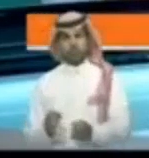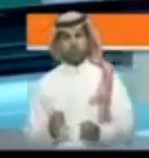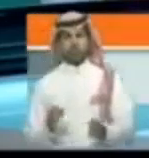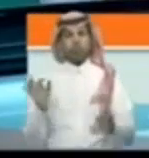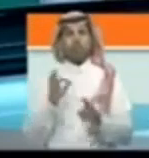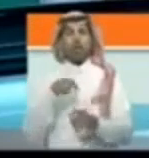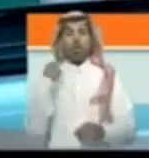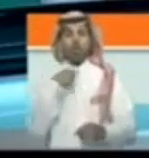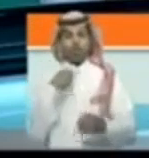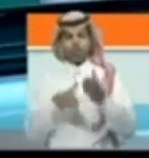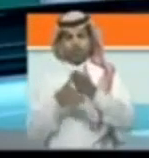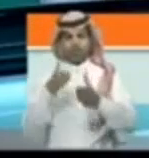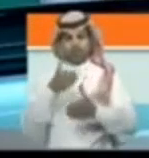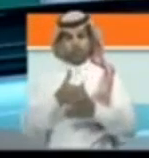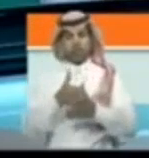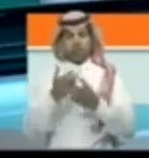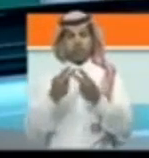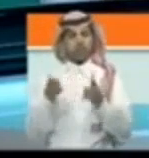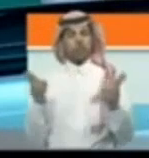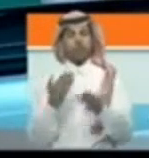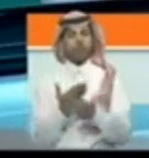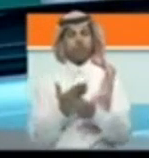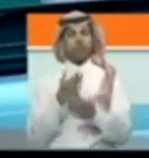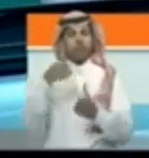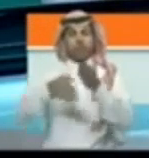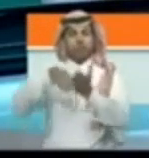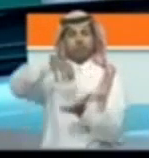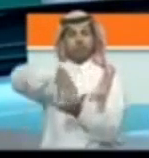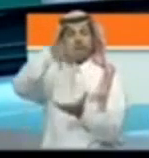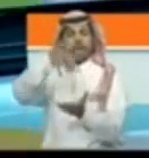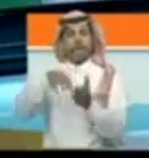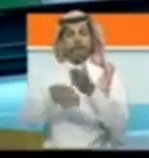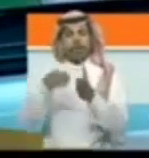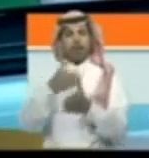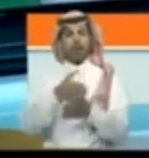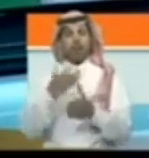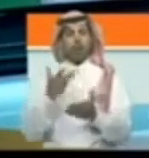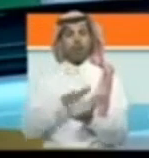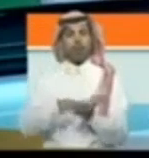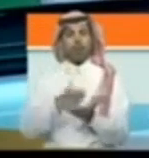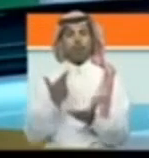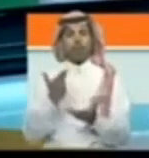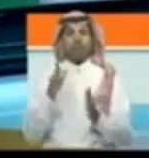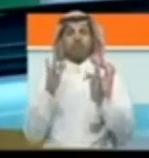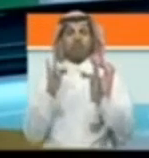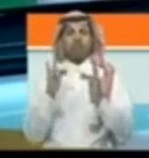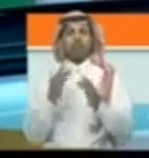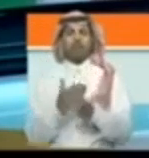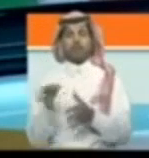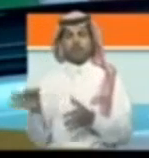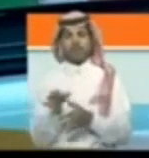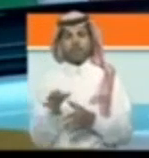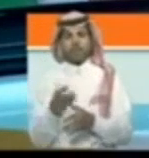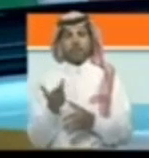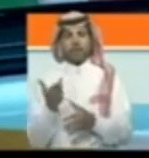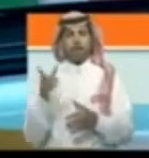دشرت وزارة الإسكان مشروع ضاحية الجوهرة السكنية، أحد مشاريع السكنية الكبرى شمال مدينة جدة بالقرب من